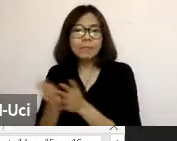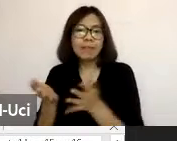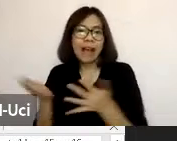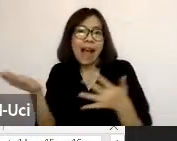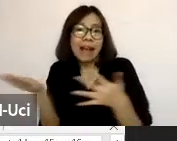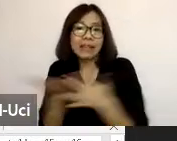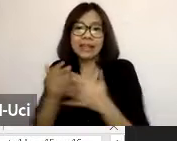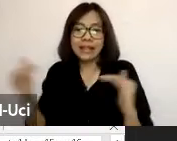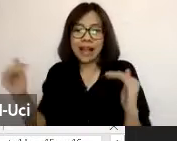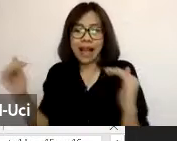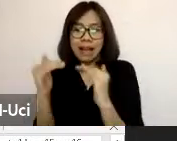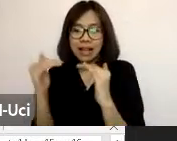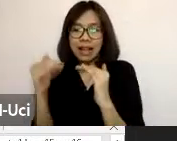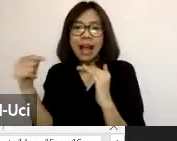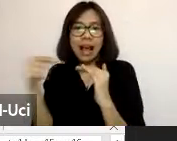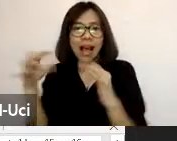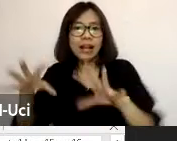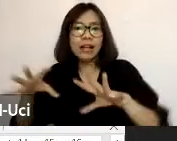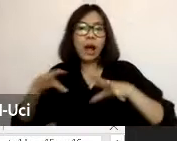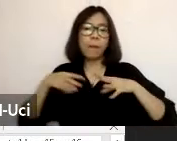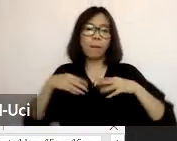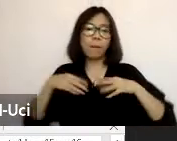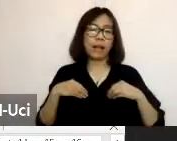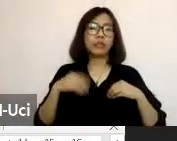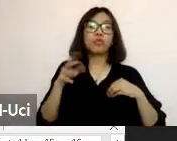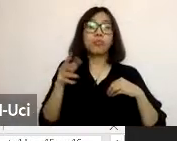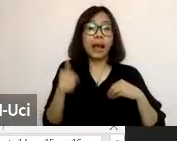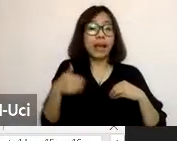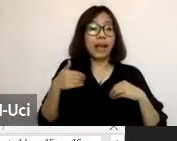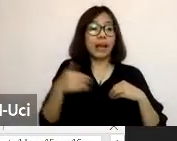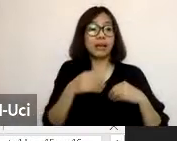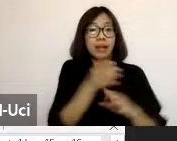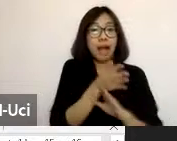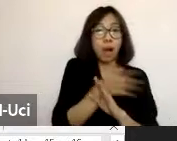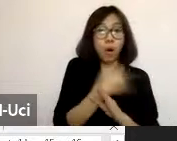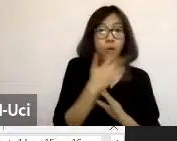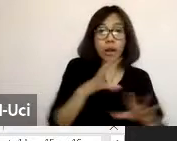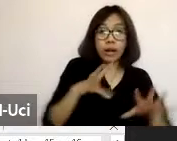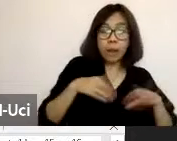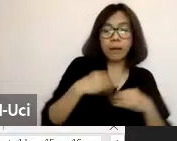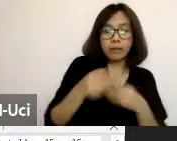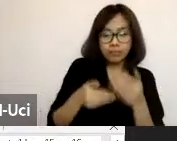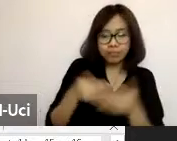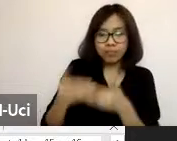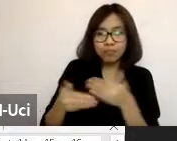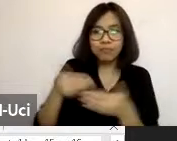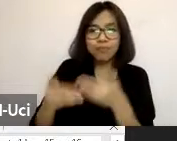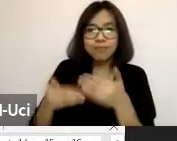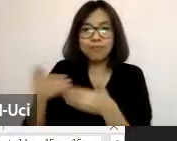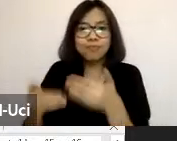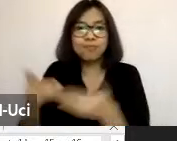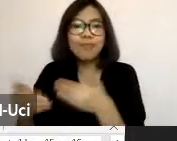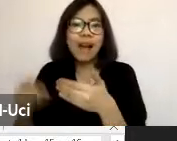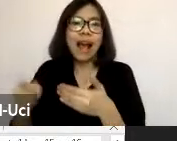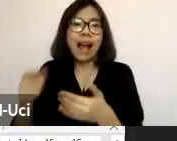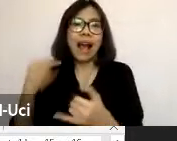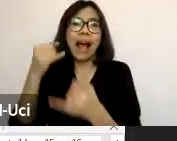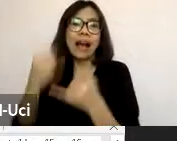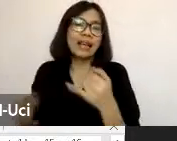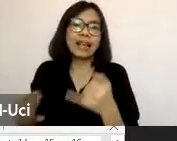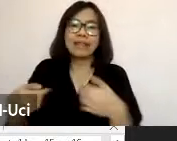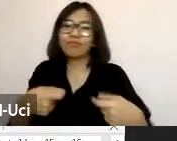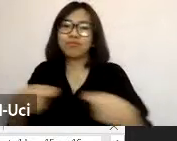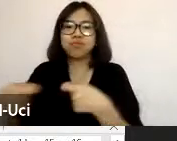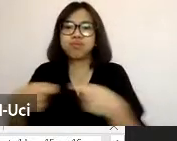dan timbulnya sengketa itu bisa dihindari atau setidaknya dapat di Minal diminimalisir